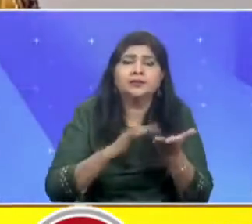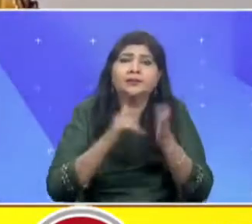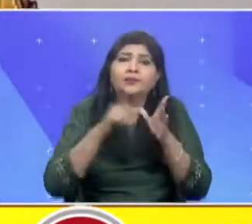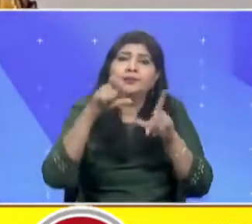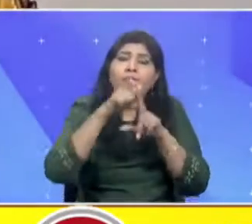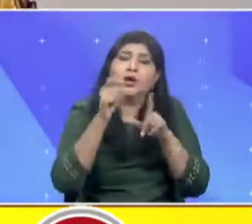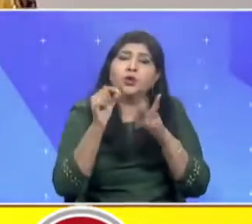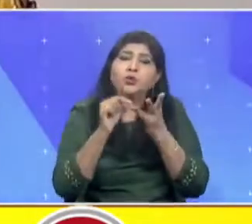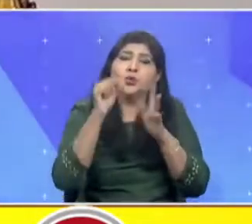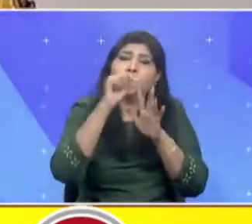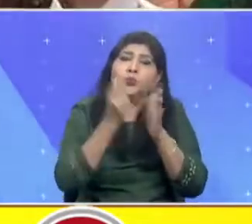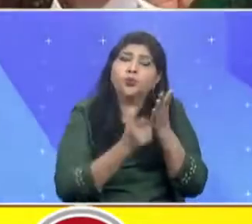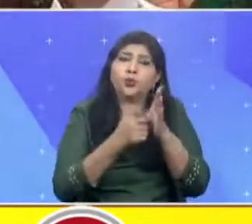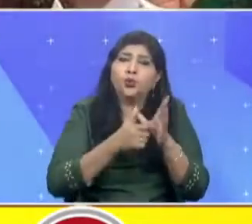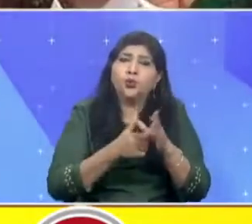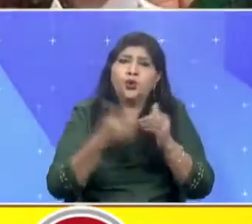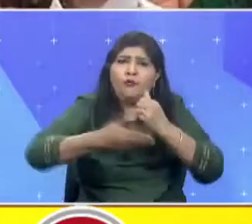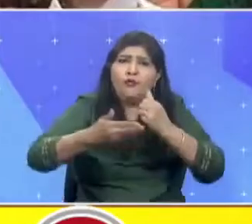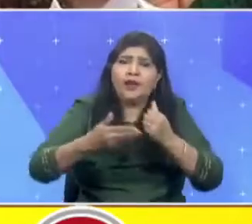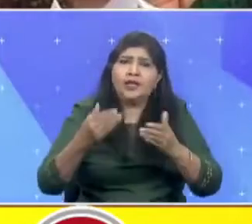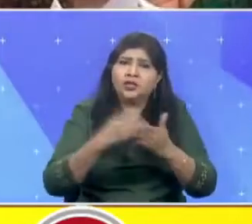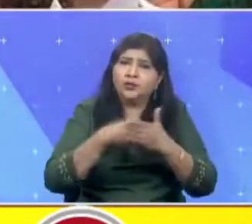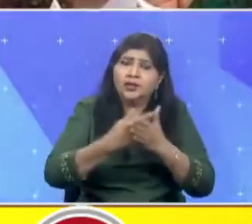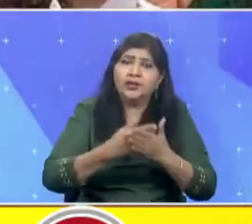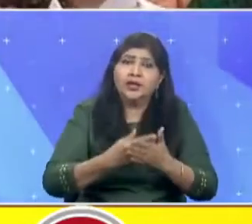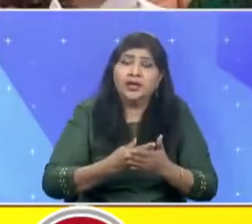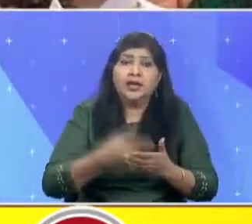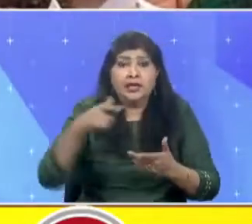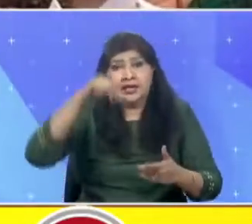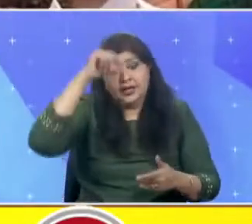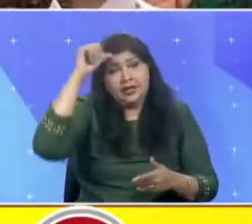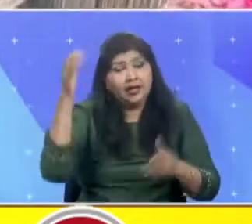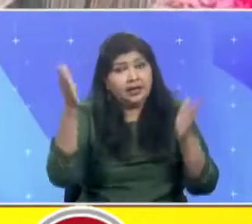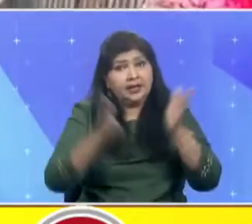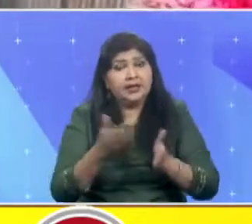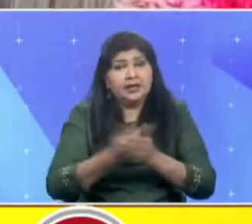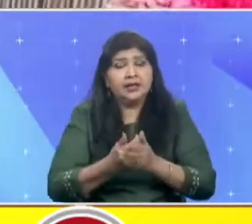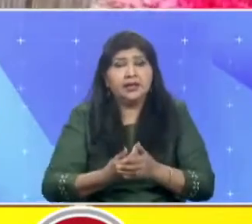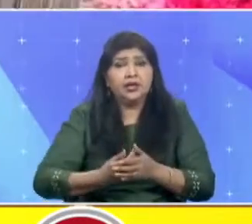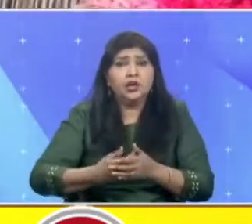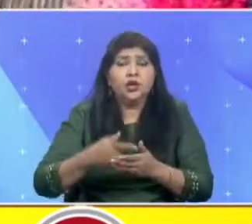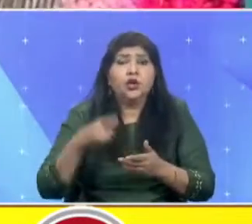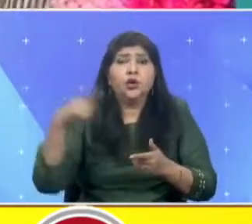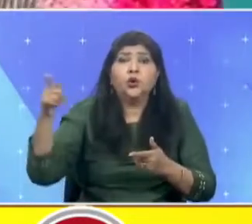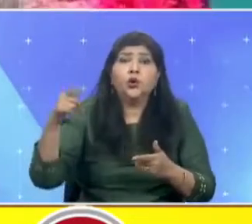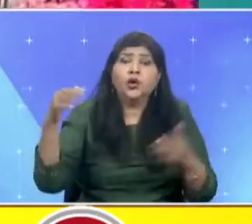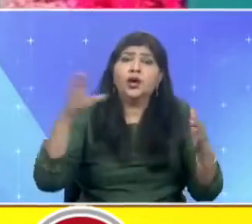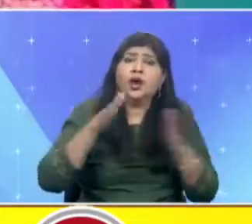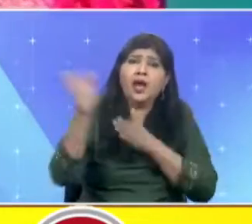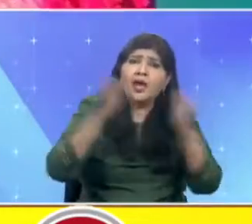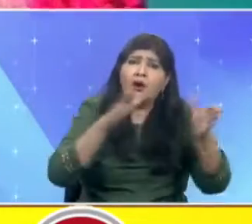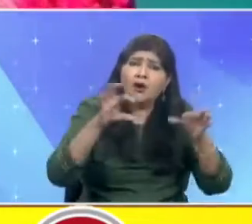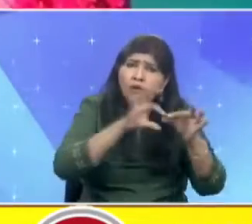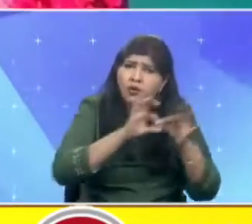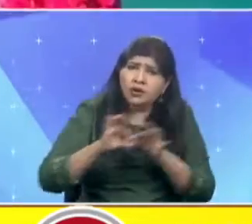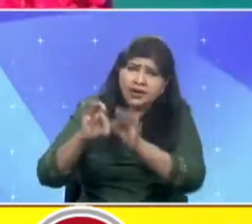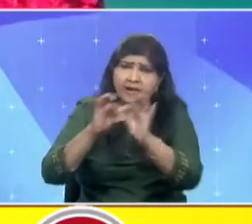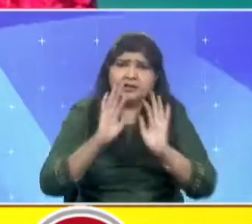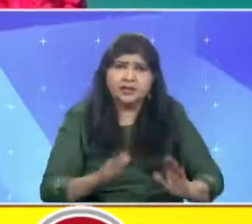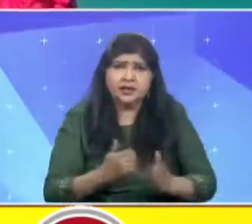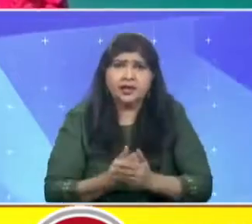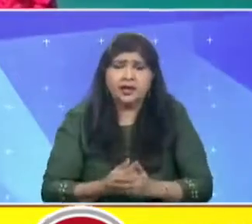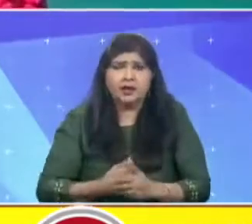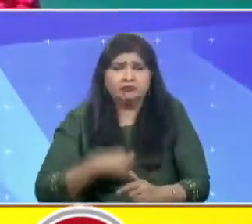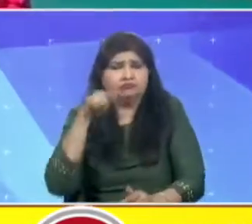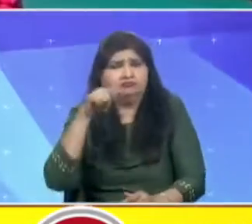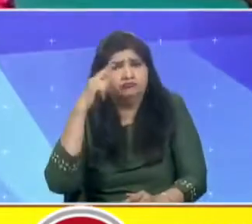माधवपुर गांव में लगता है, लेकिन इसका हिंदुस्तान के पूर्वी छोर से भी नाता जुड़ता है। आप